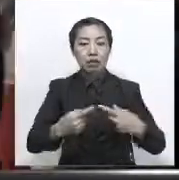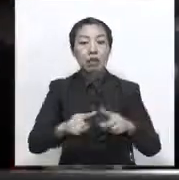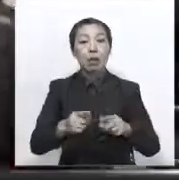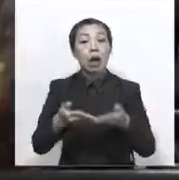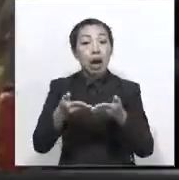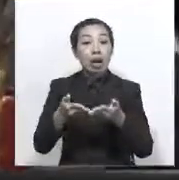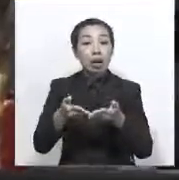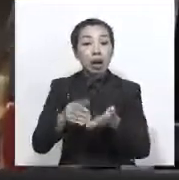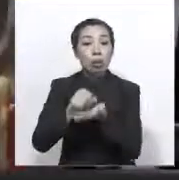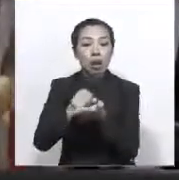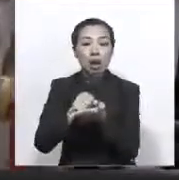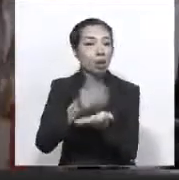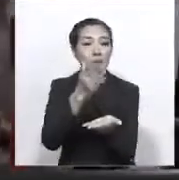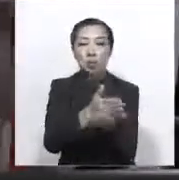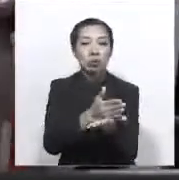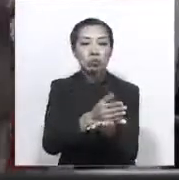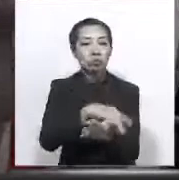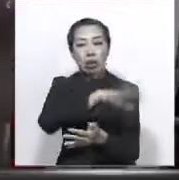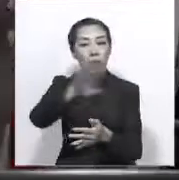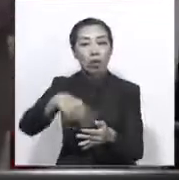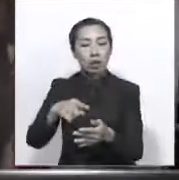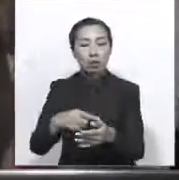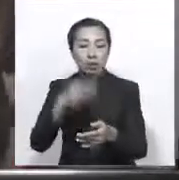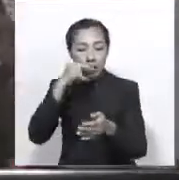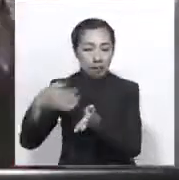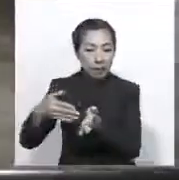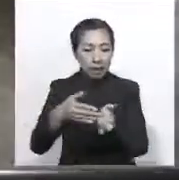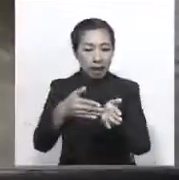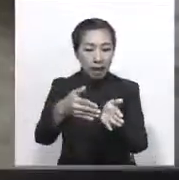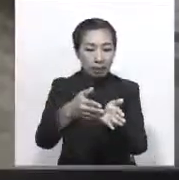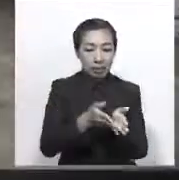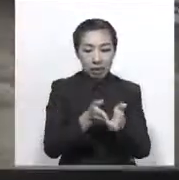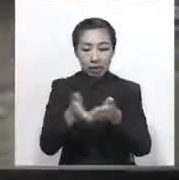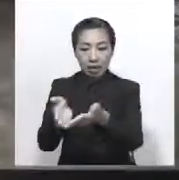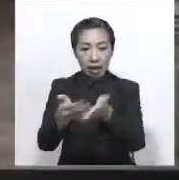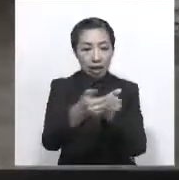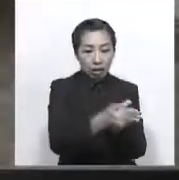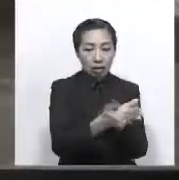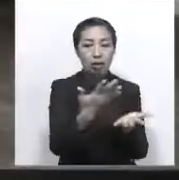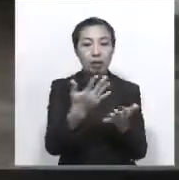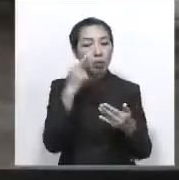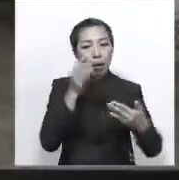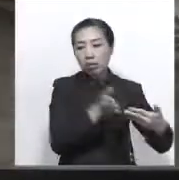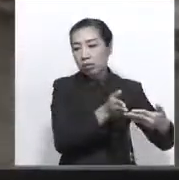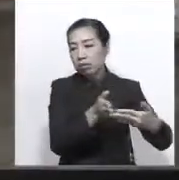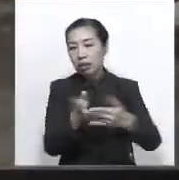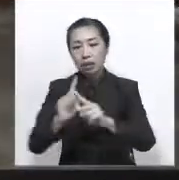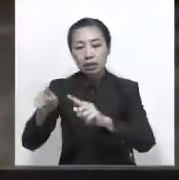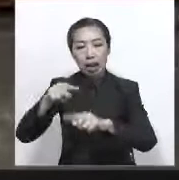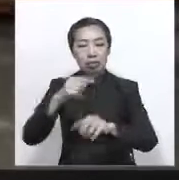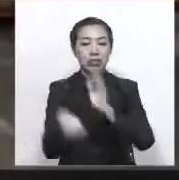รือด่วนเจ้าพระยาเรือข้ามฟากเรือขนสินค้าเรือลากจูงในเวลา 6:30 น.